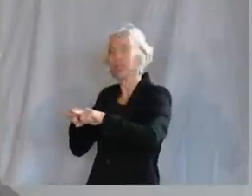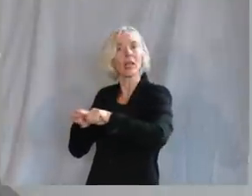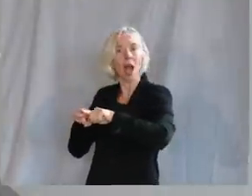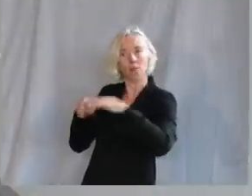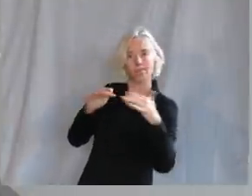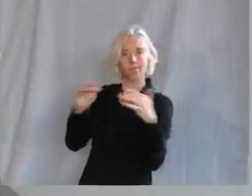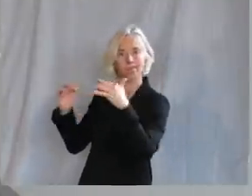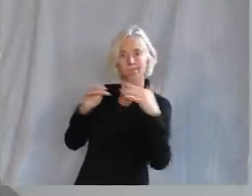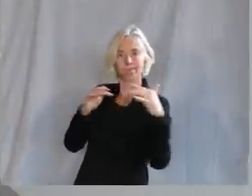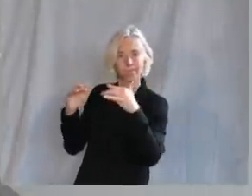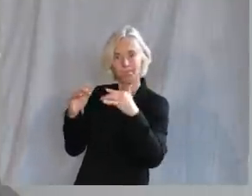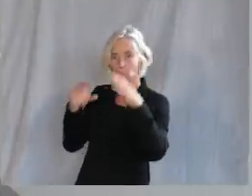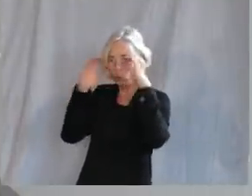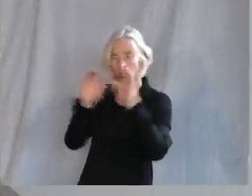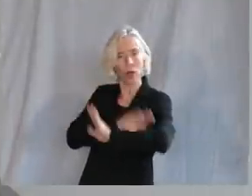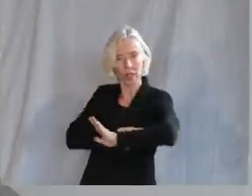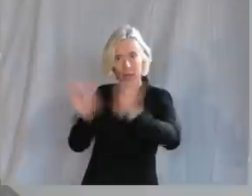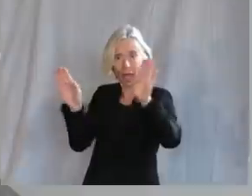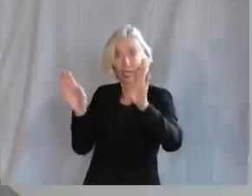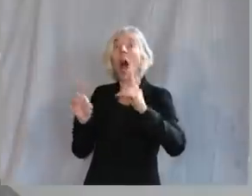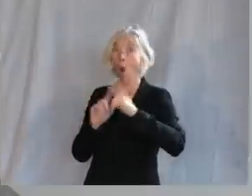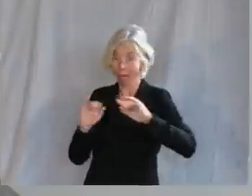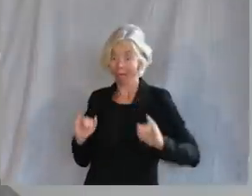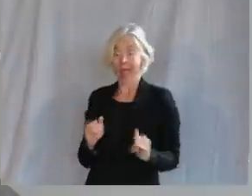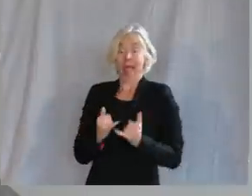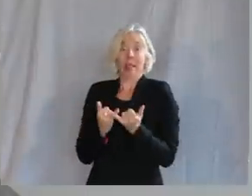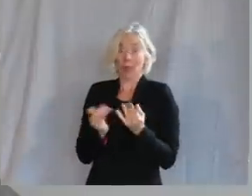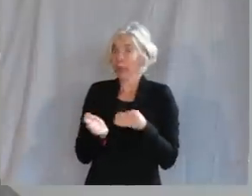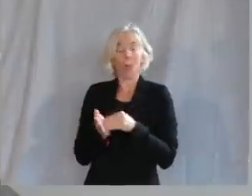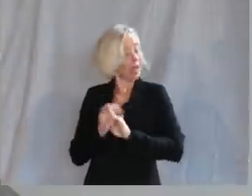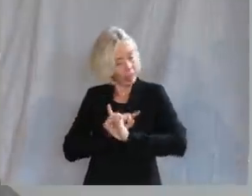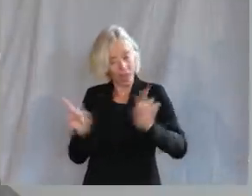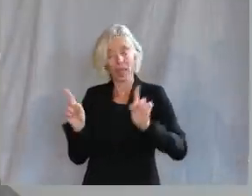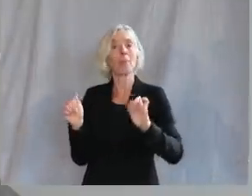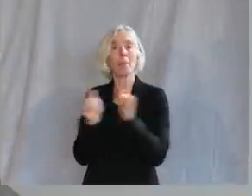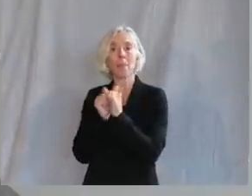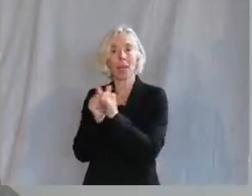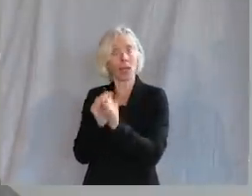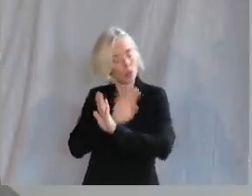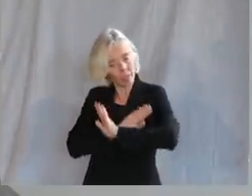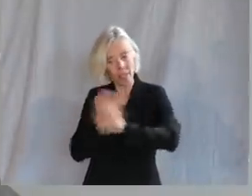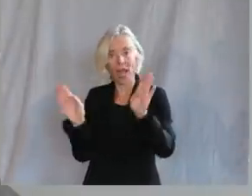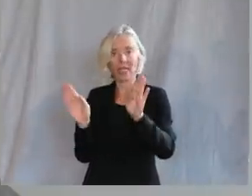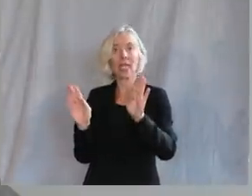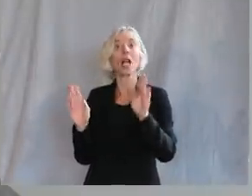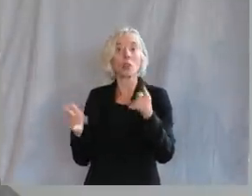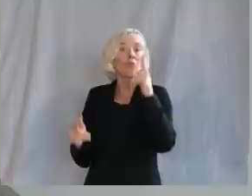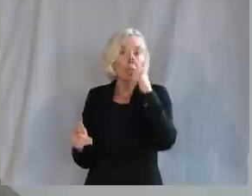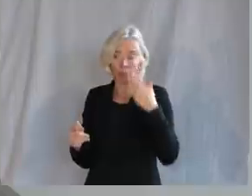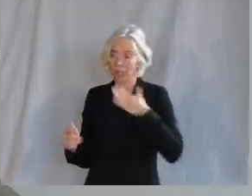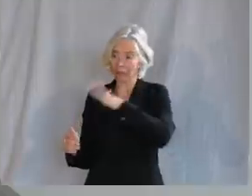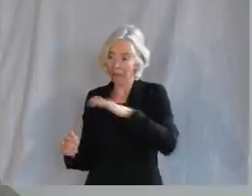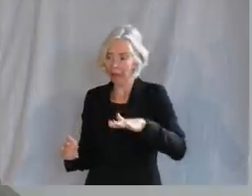oder Begleitpersonen mit dabei sind. Also es gilt wirklich, die Kinder, Jugendlichen, Erwachsenen, die dort Fußballspiele austragen